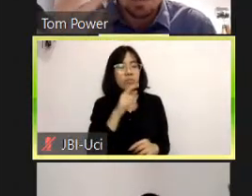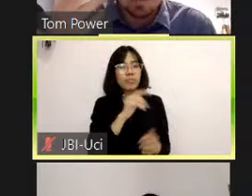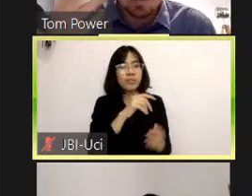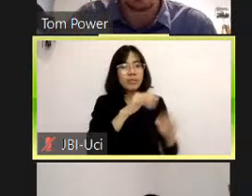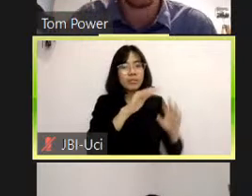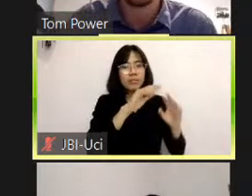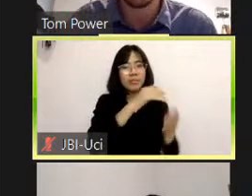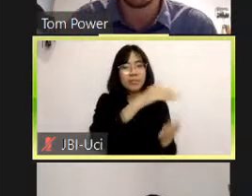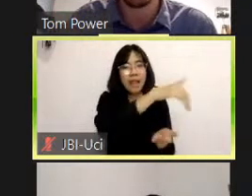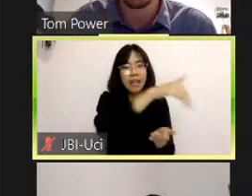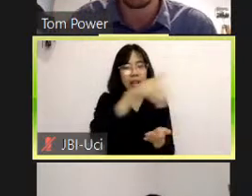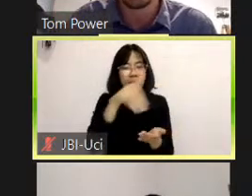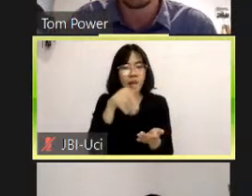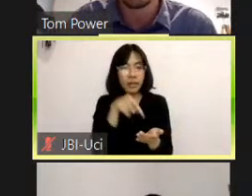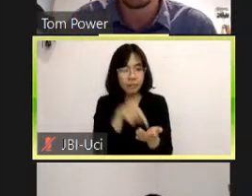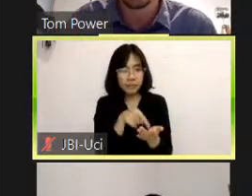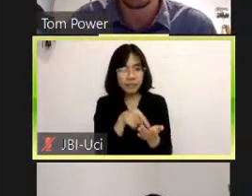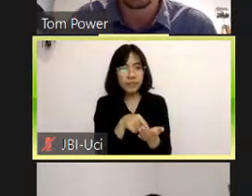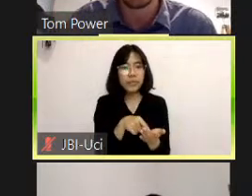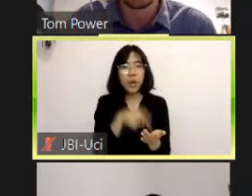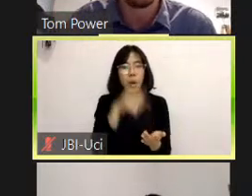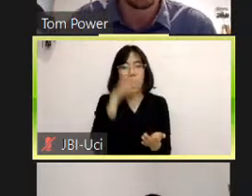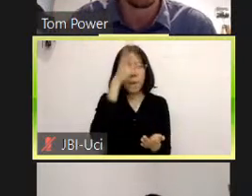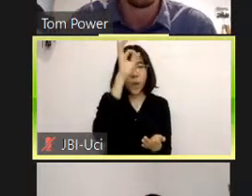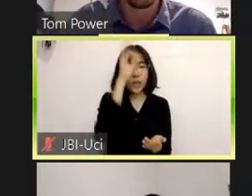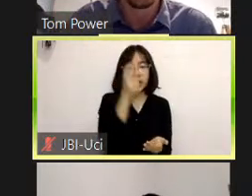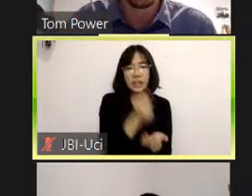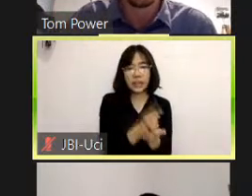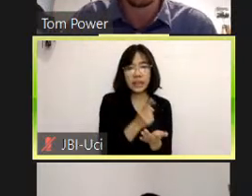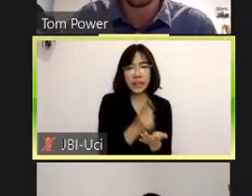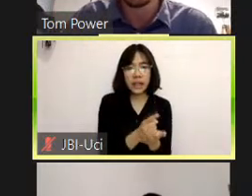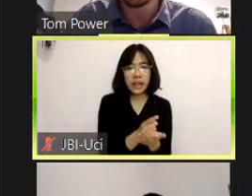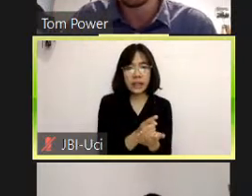dijadikan tersangka oleh kepolisian dan kejaksaan selama